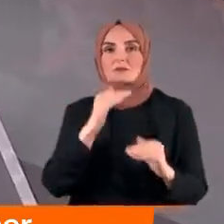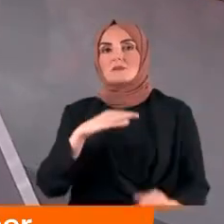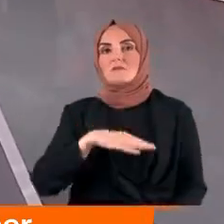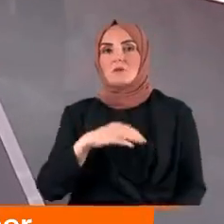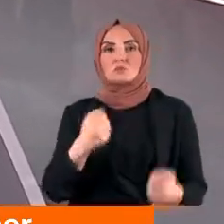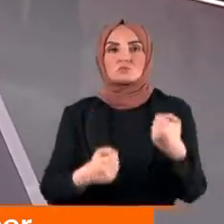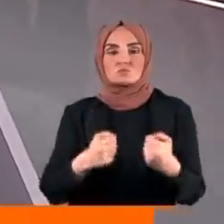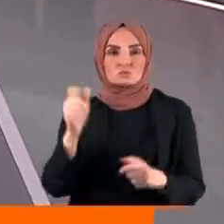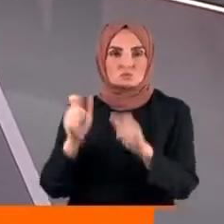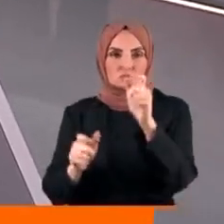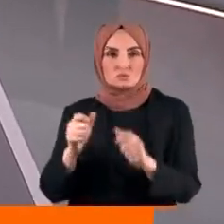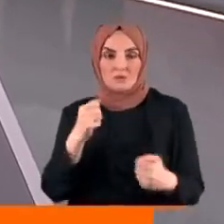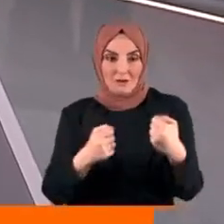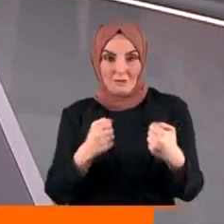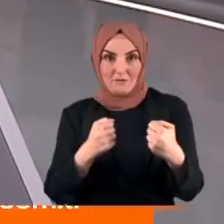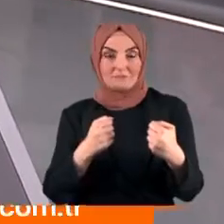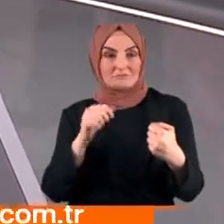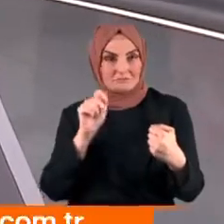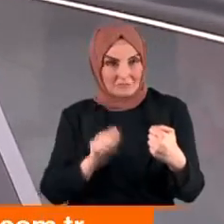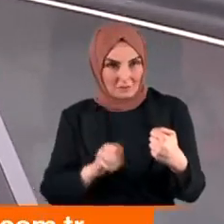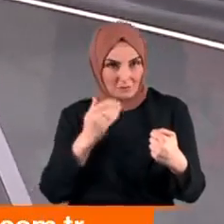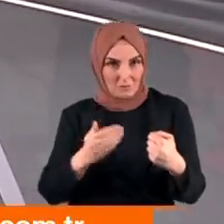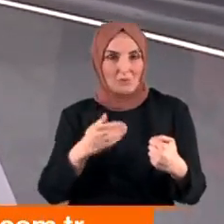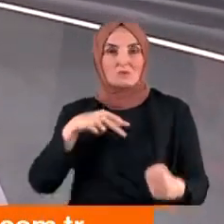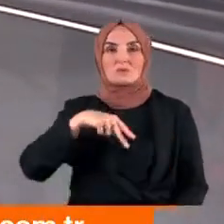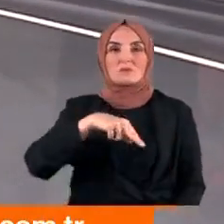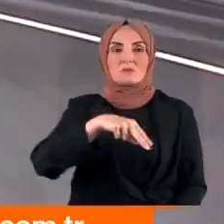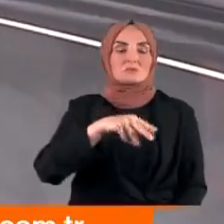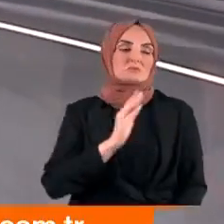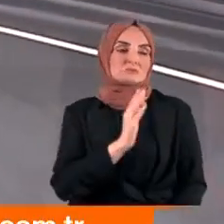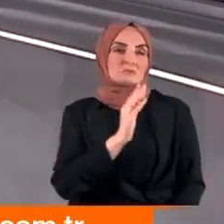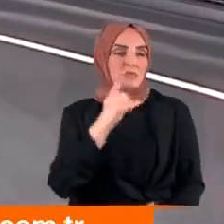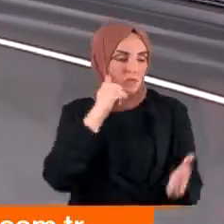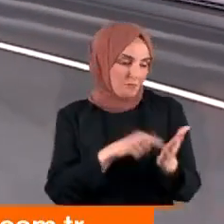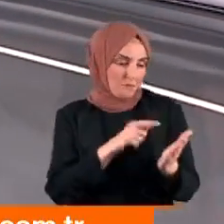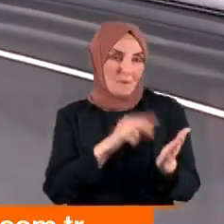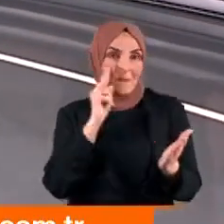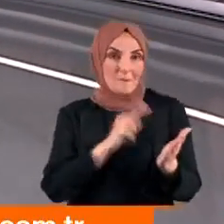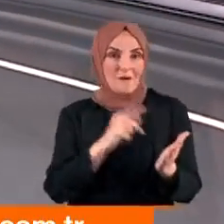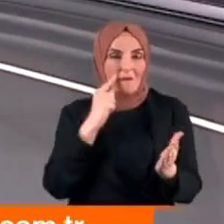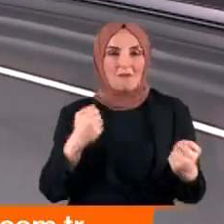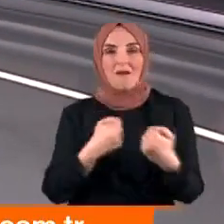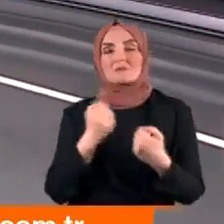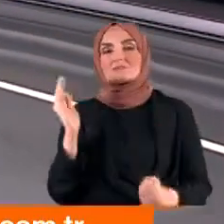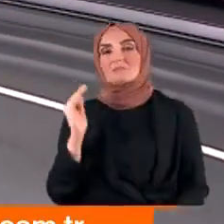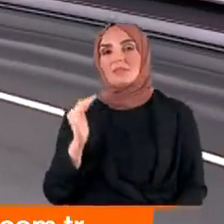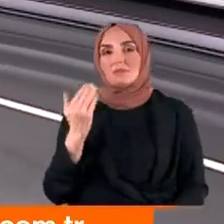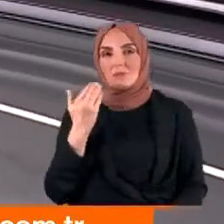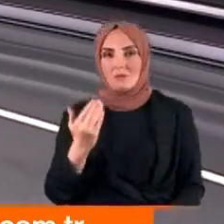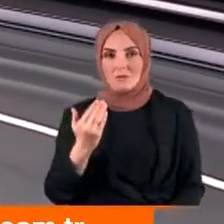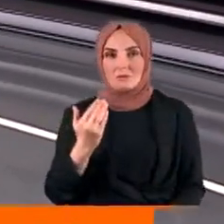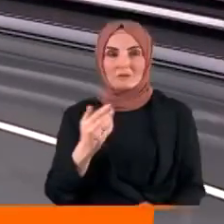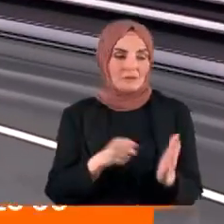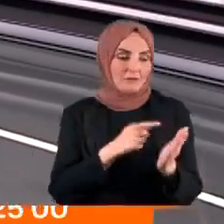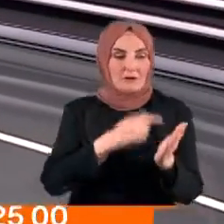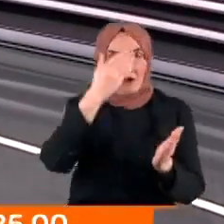kullanırken yayaların da yolda yürürken cep telefonları ile meşgul olmaları kazalara davetiye çıkarıyor akıllı telefon Tutkunları yolda